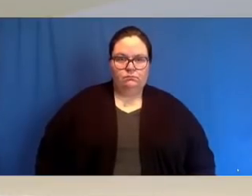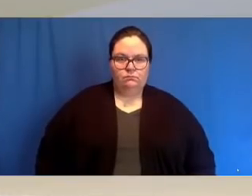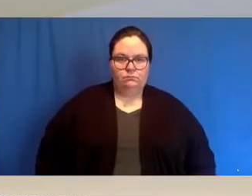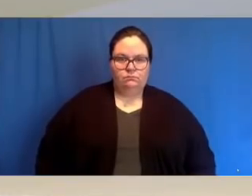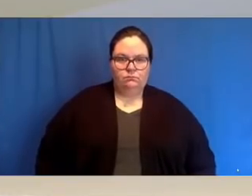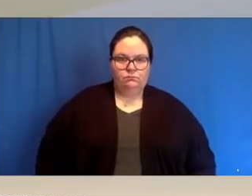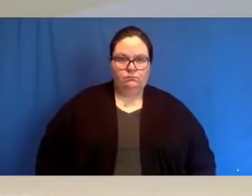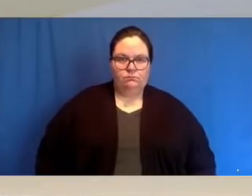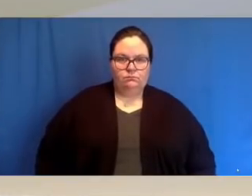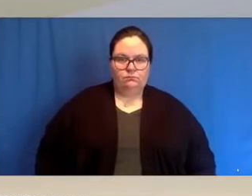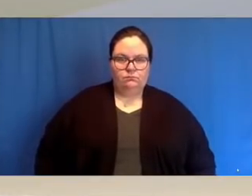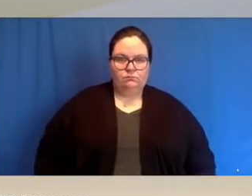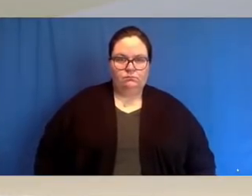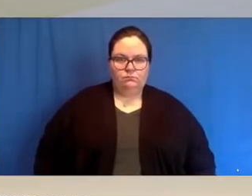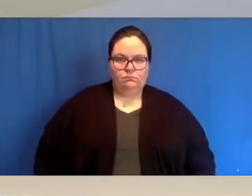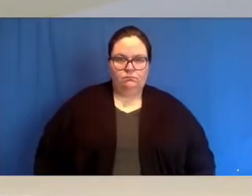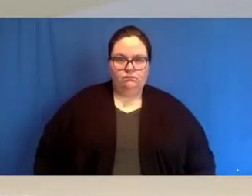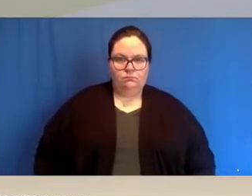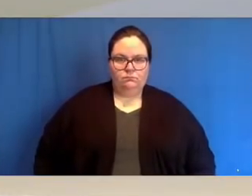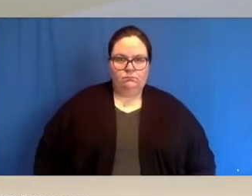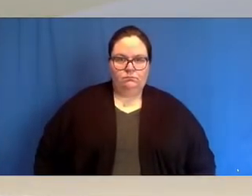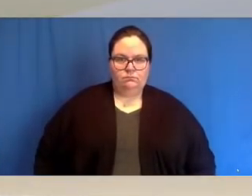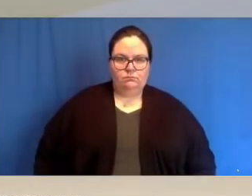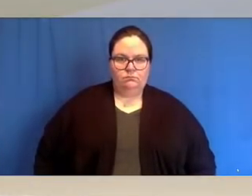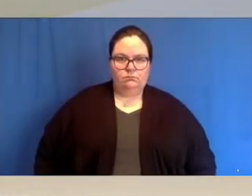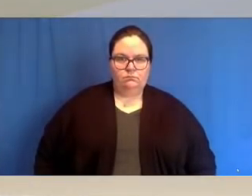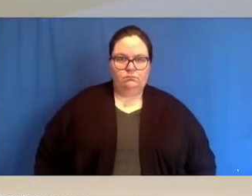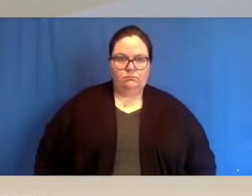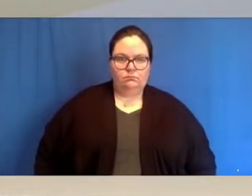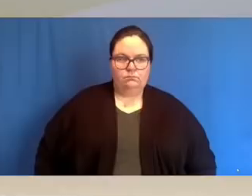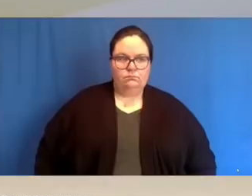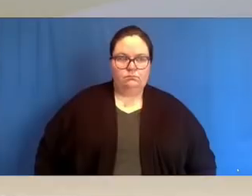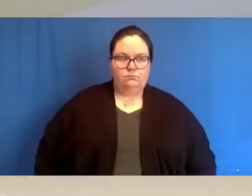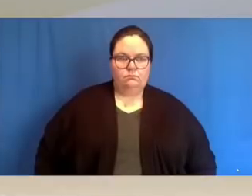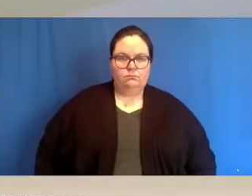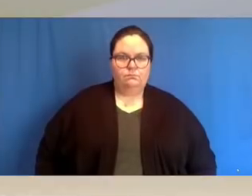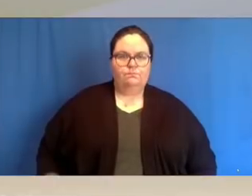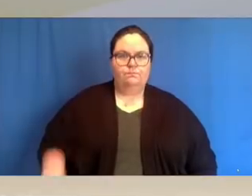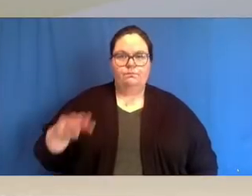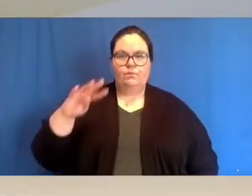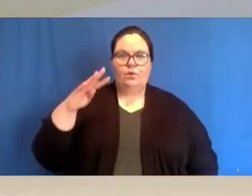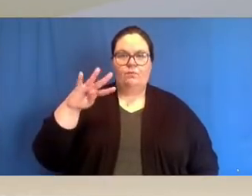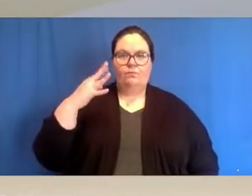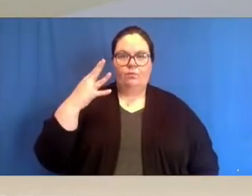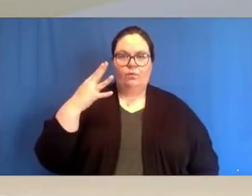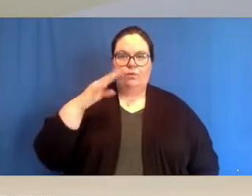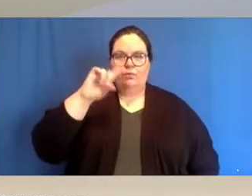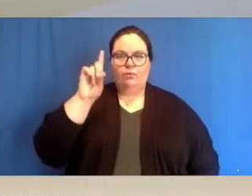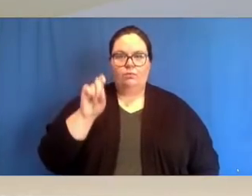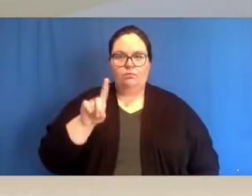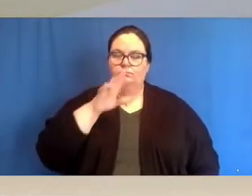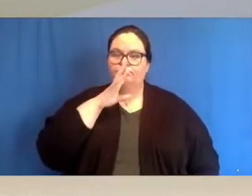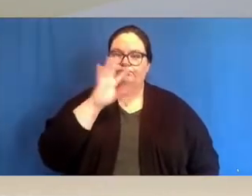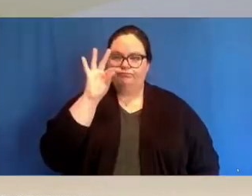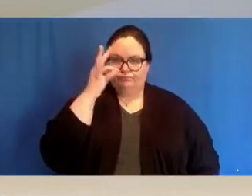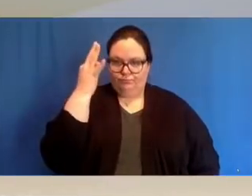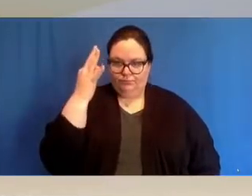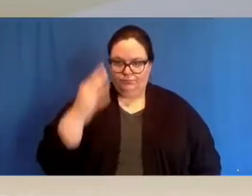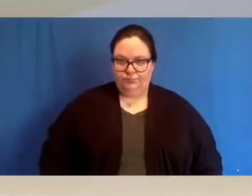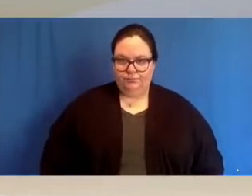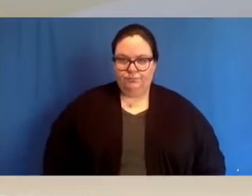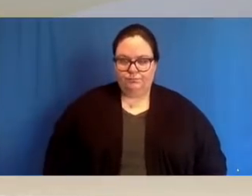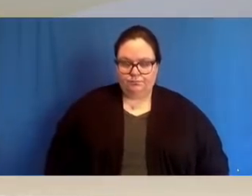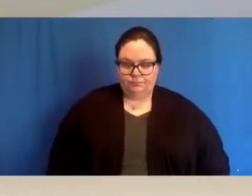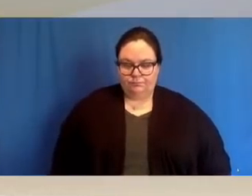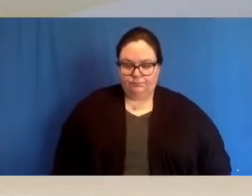OK, très bien. L'autre question, ce serait par rapport à l'intervalle concernant la troisième dose. Vous avez